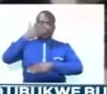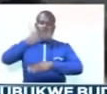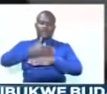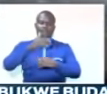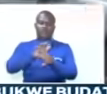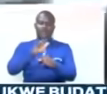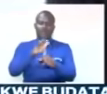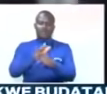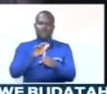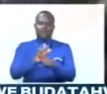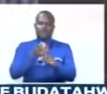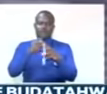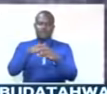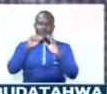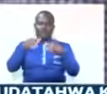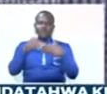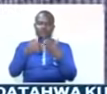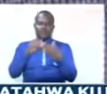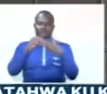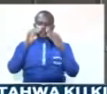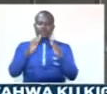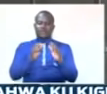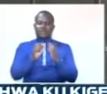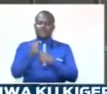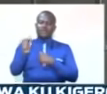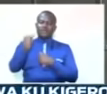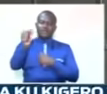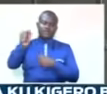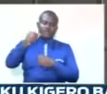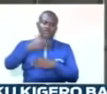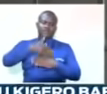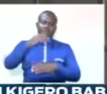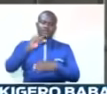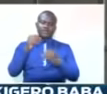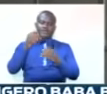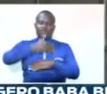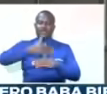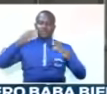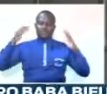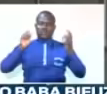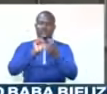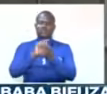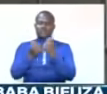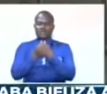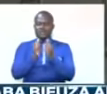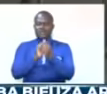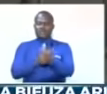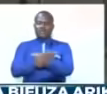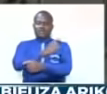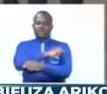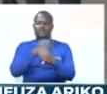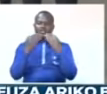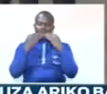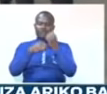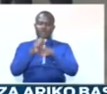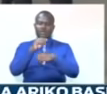cyane cyane bikomoka mu buhinzi. Uyu muyobozi yatemberejwe ku mpaka muto ndetse no ku mpaka munini ihuza umujyi wa Gisenyi n'uwa Goma ashima